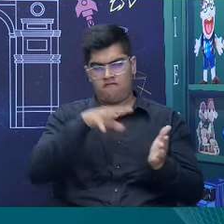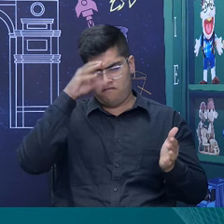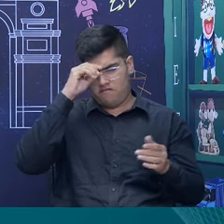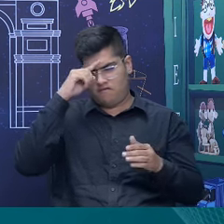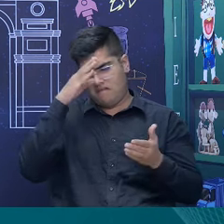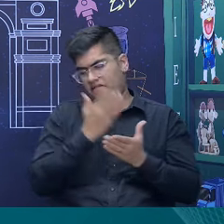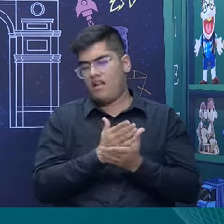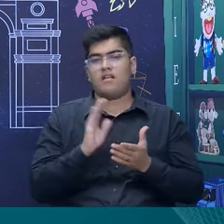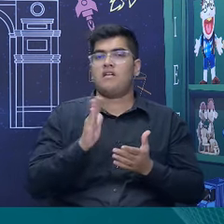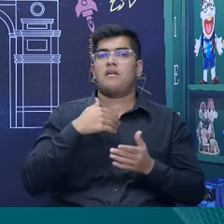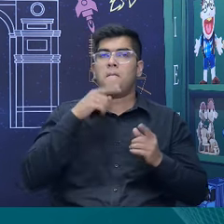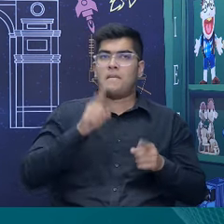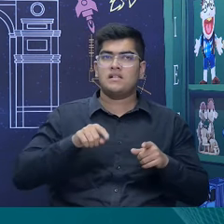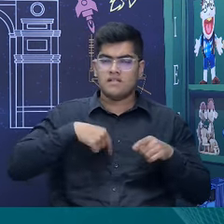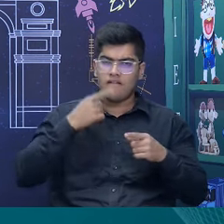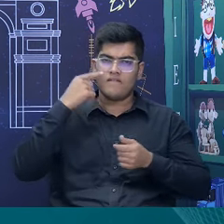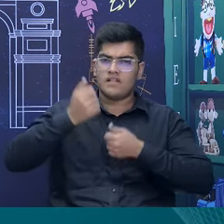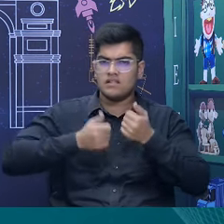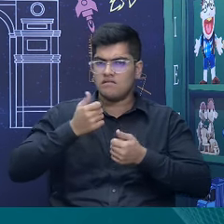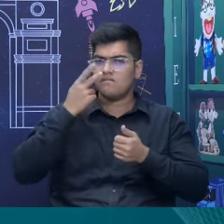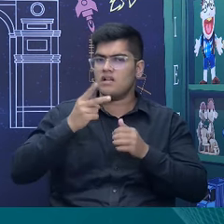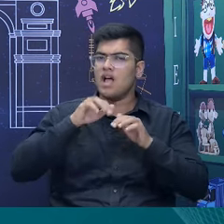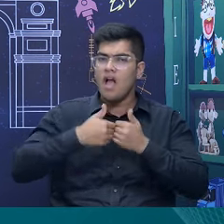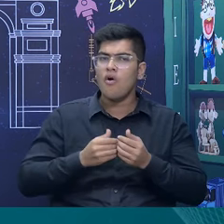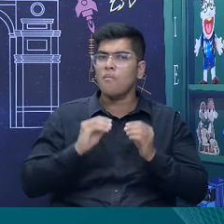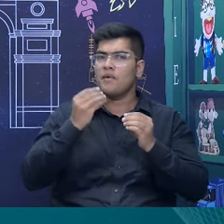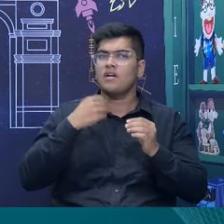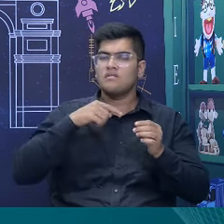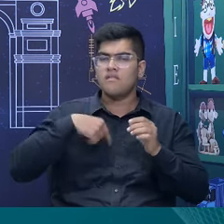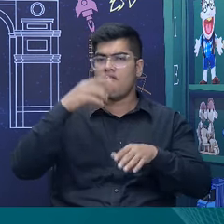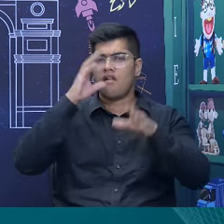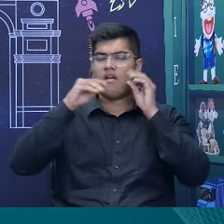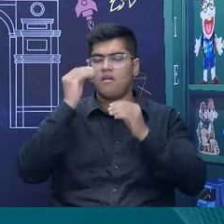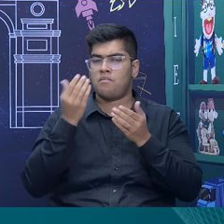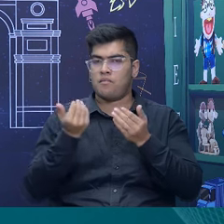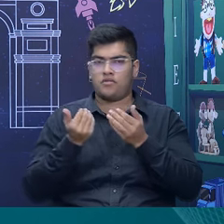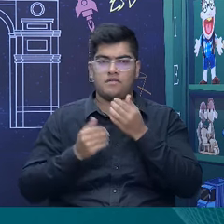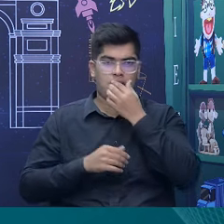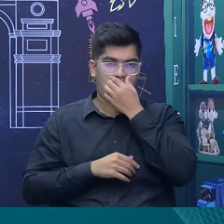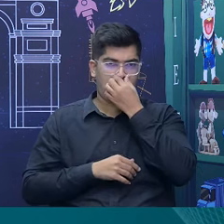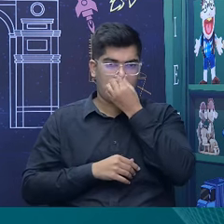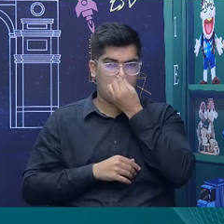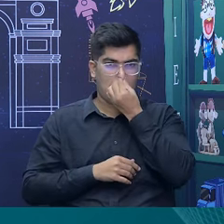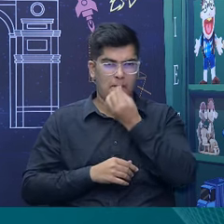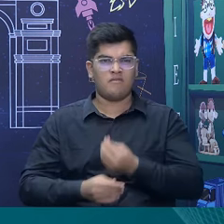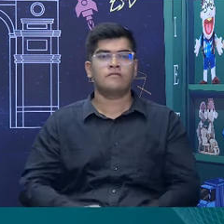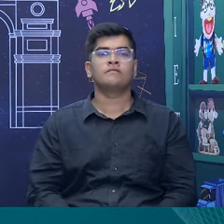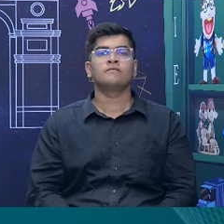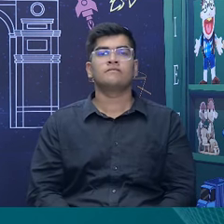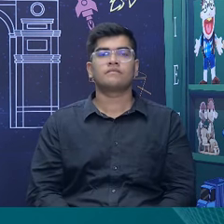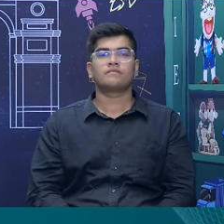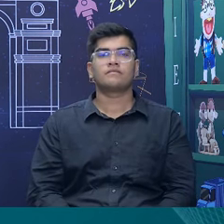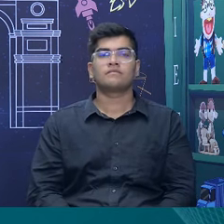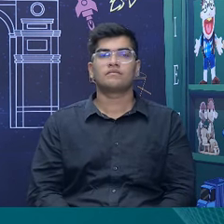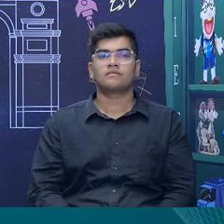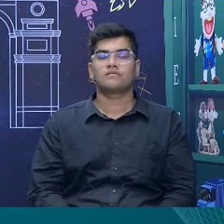देख पा रहे हैं कि हम कैसे एरिया ट्रायंगल निकाल रहे हैं आगे बढ़े अच्छा अभी जो